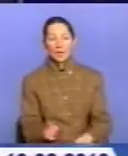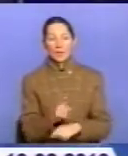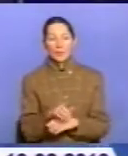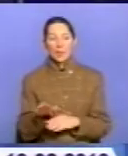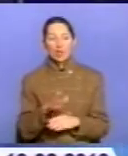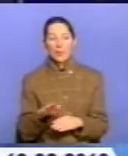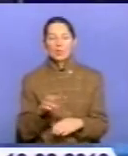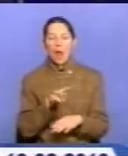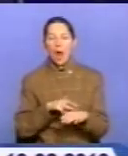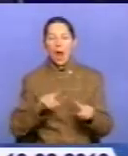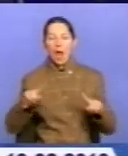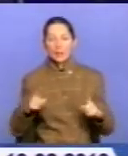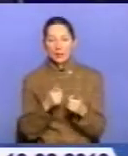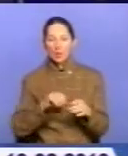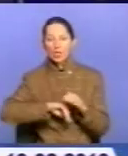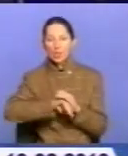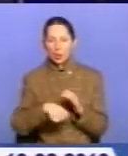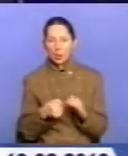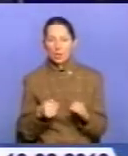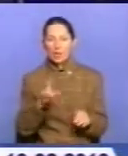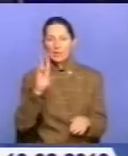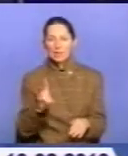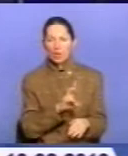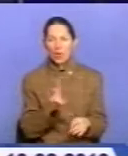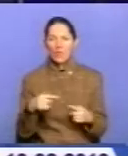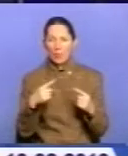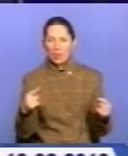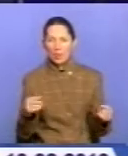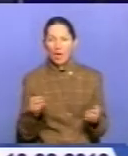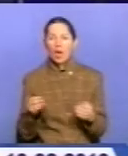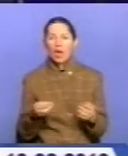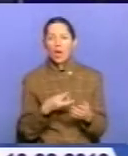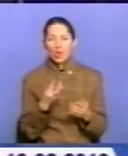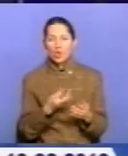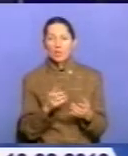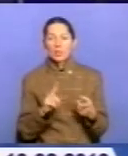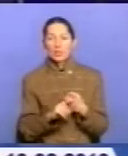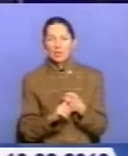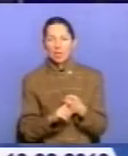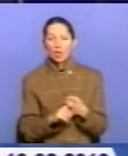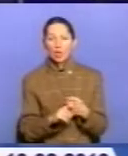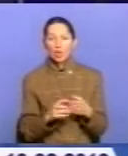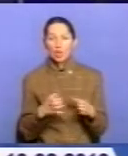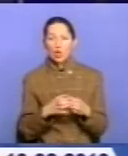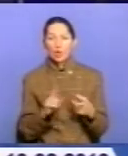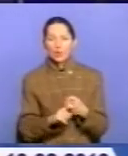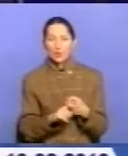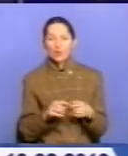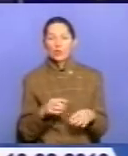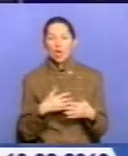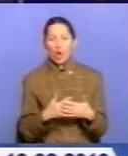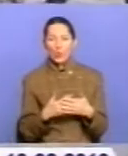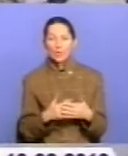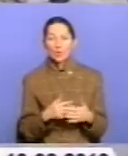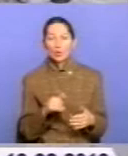Тернопільські правоохоронці затримали злодія церковного майна. Сюжет – сектора зв'язків з громадськістю УМВС України Тернопільській області.